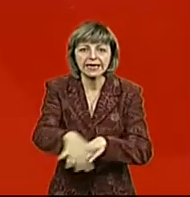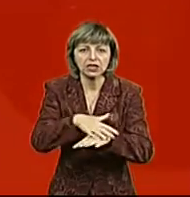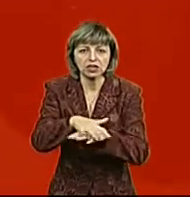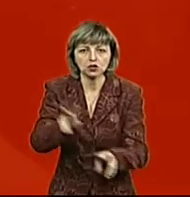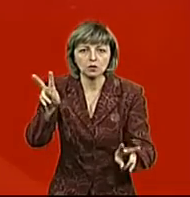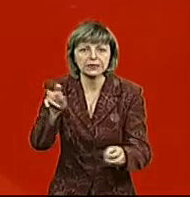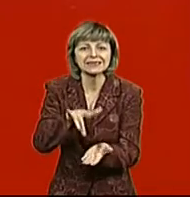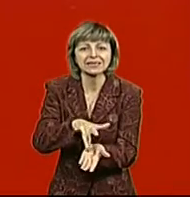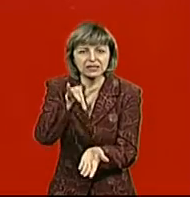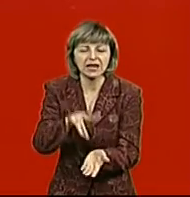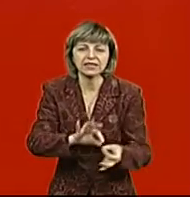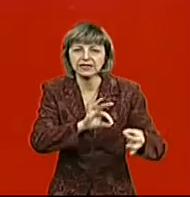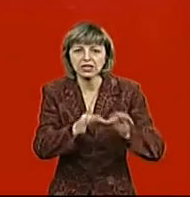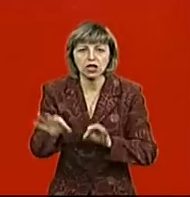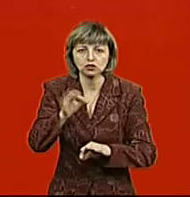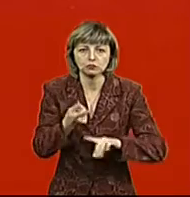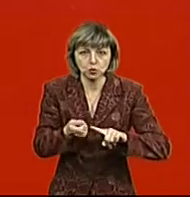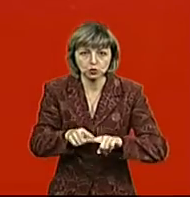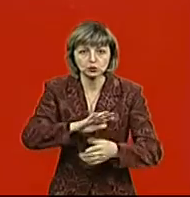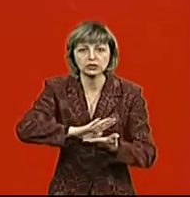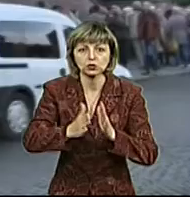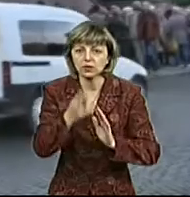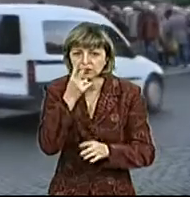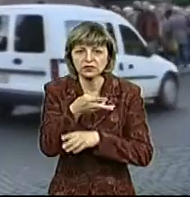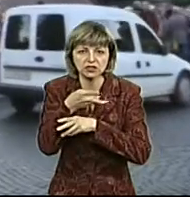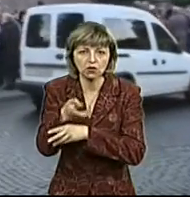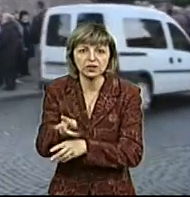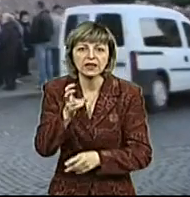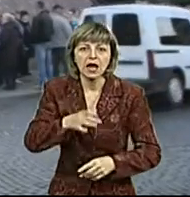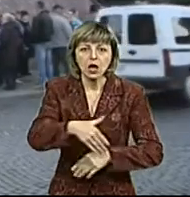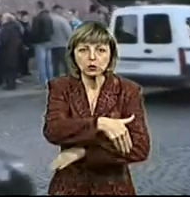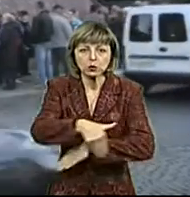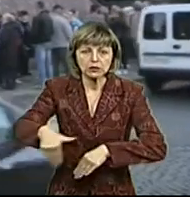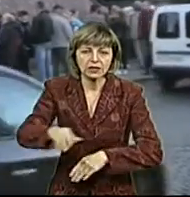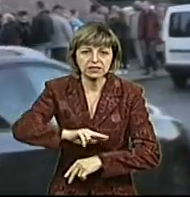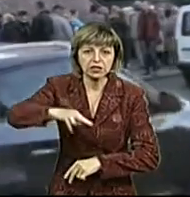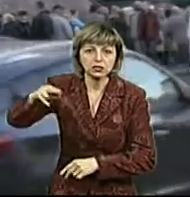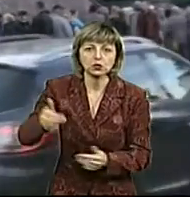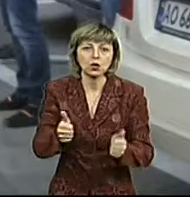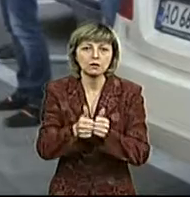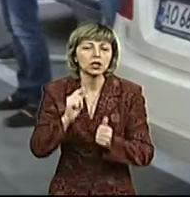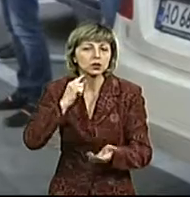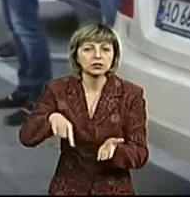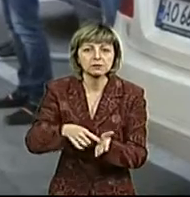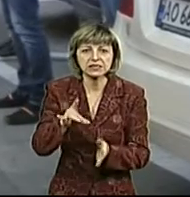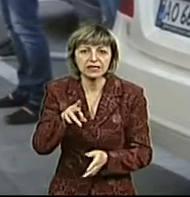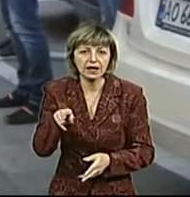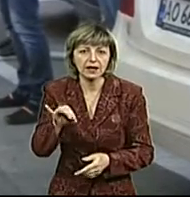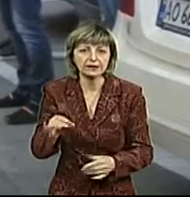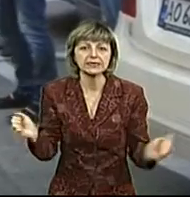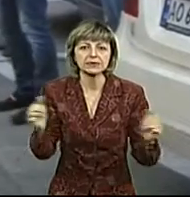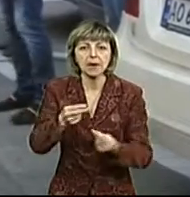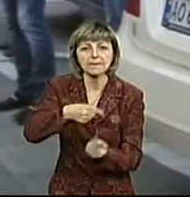«Центральний». Докладніше про ситуацію – далі у відео. На тротуарі і на сходах перед Луцькою міською радою